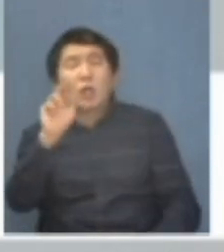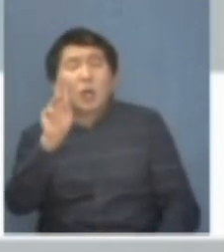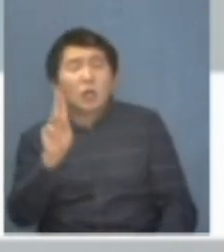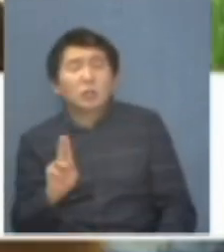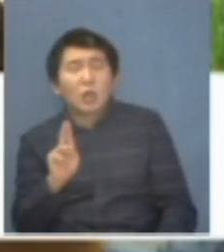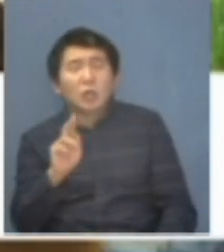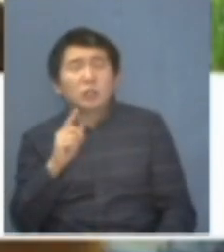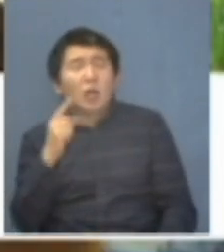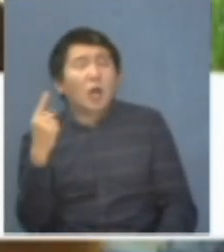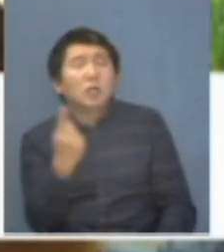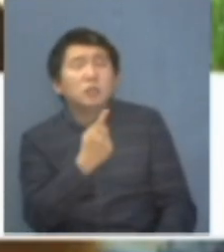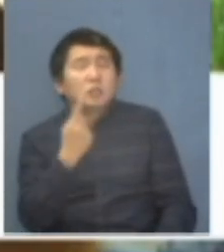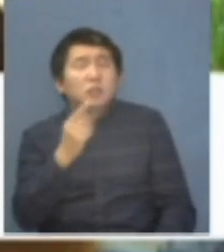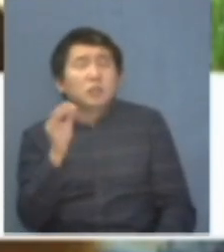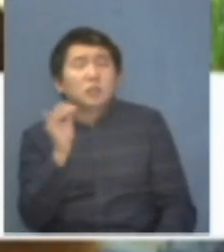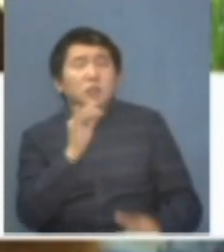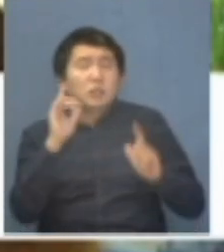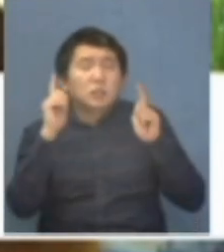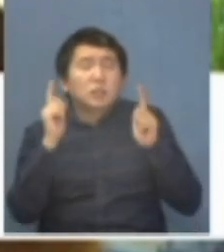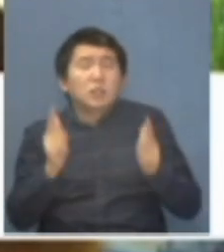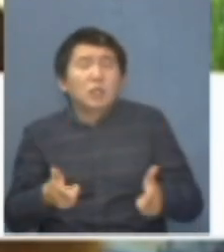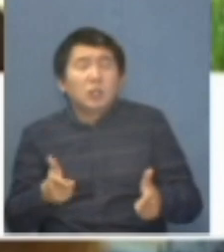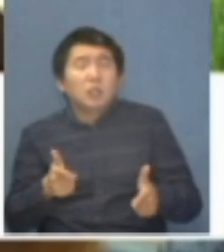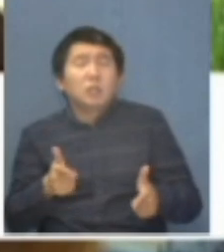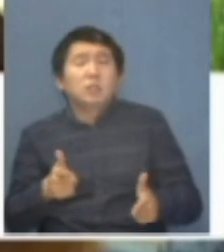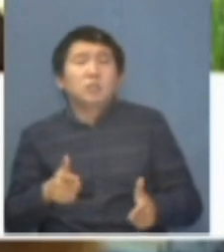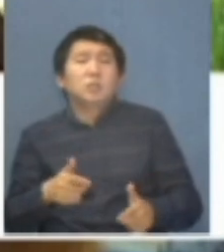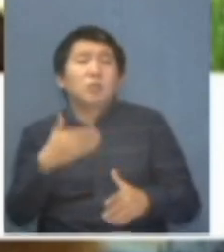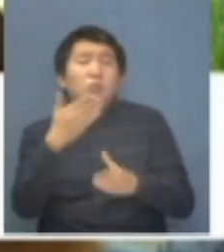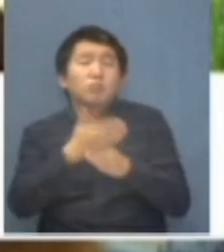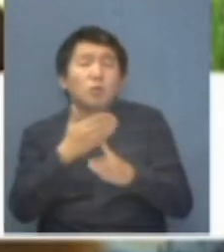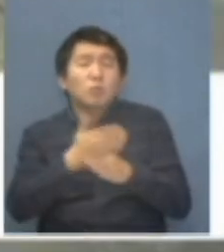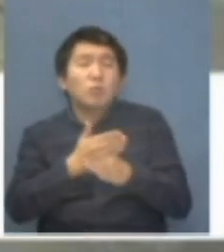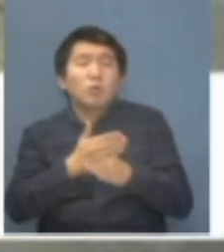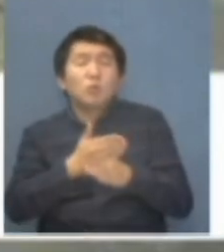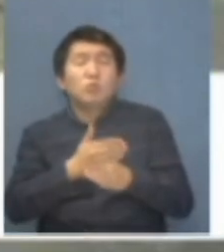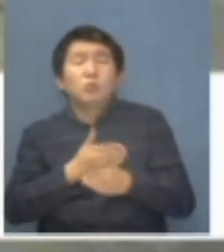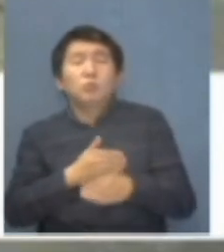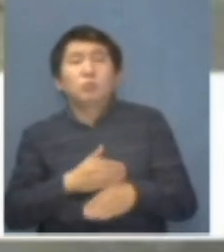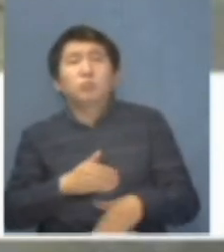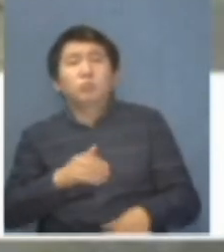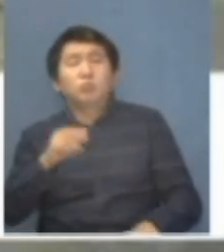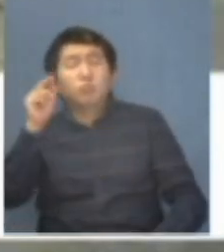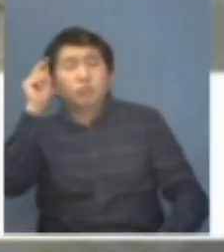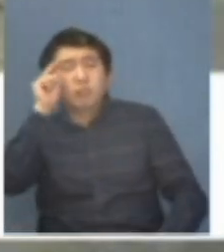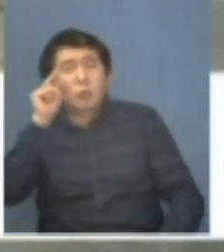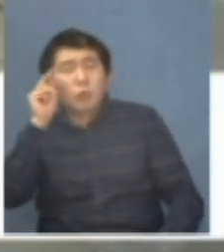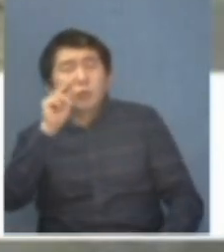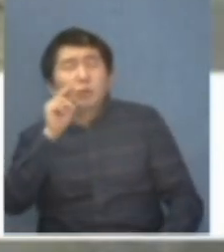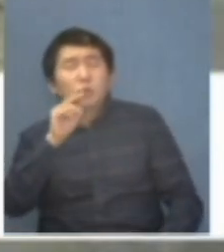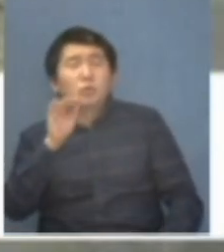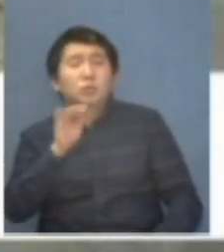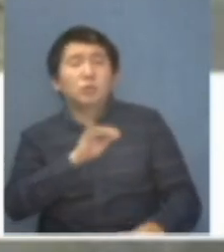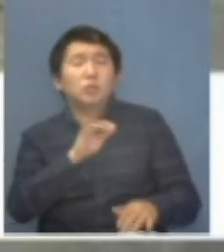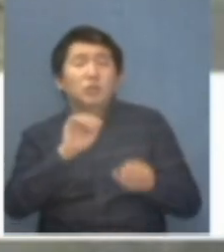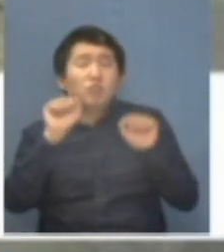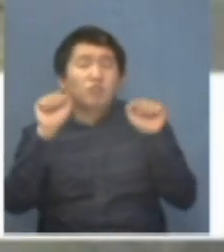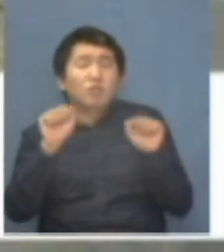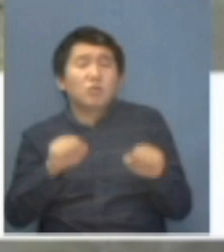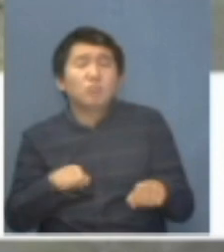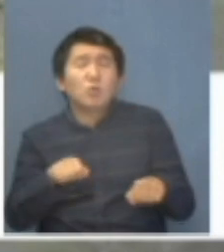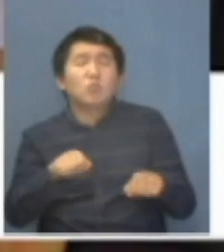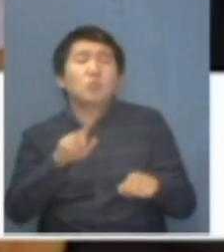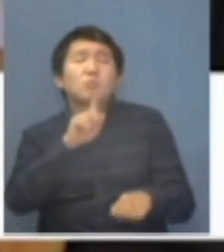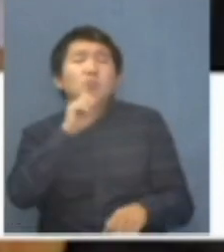согласия. Задача участников – помощь в построении грамотной коммуникации с социумом, демонстрация широкого спектра возможностей для